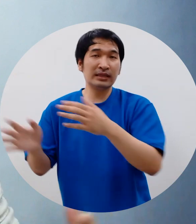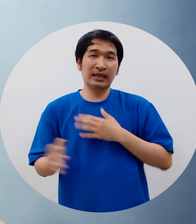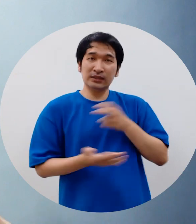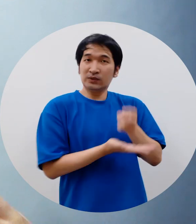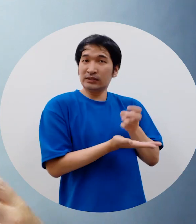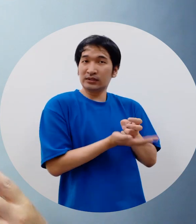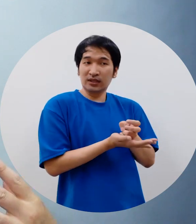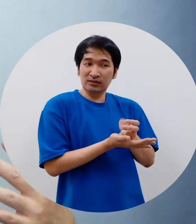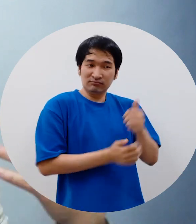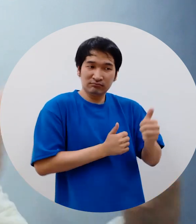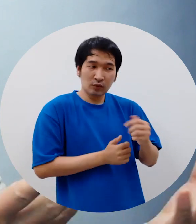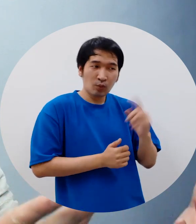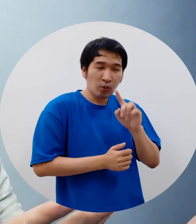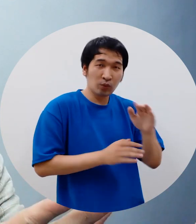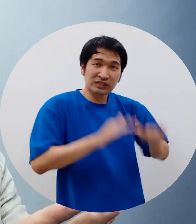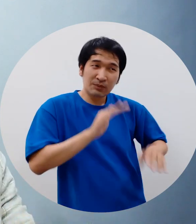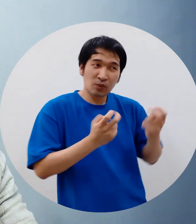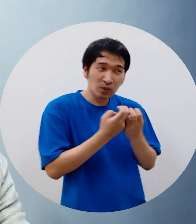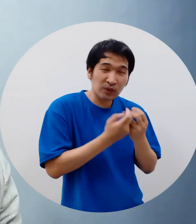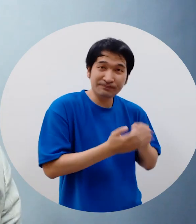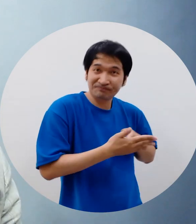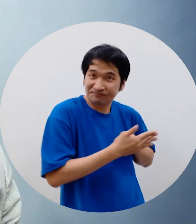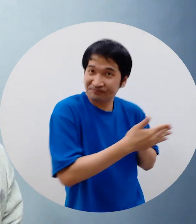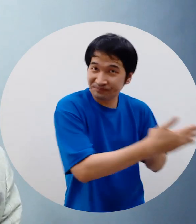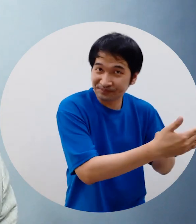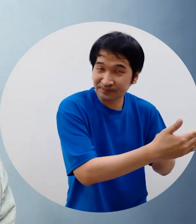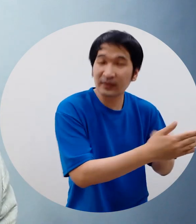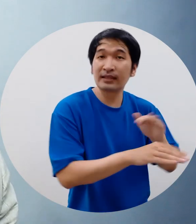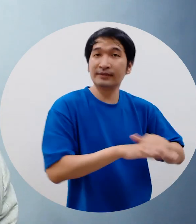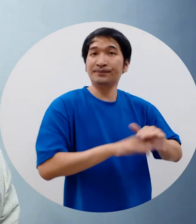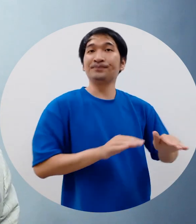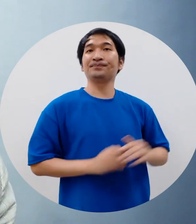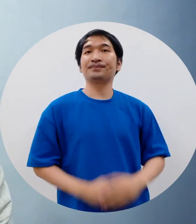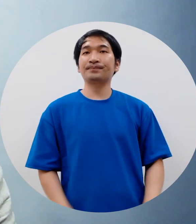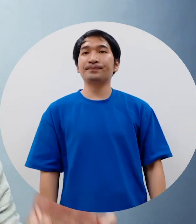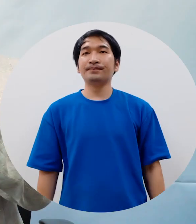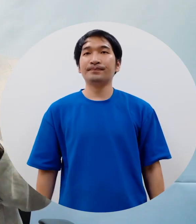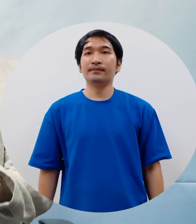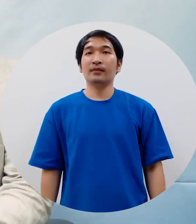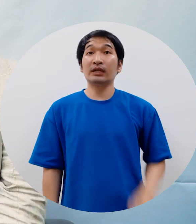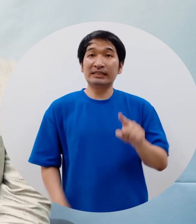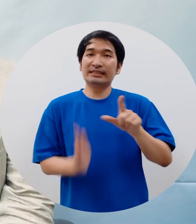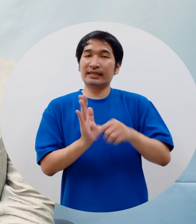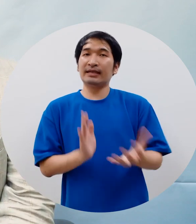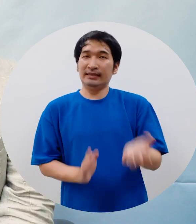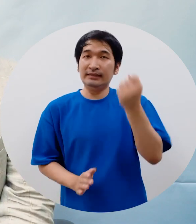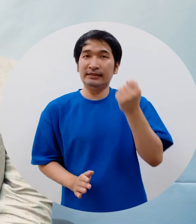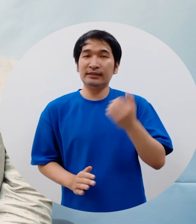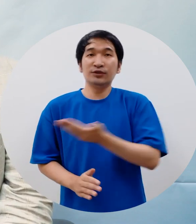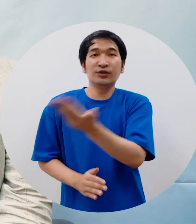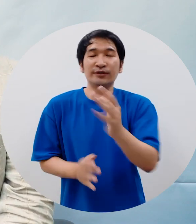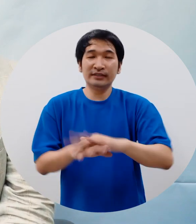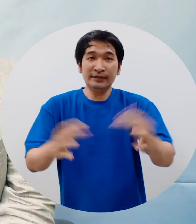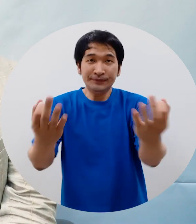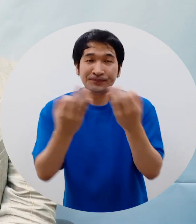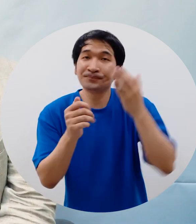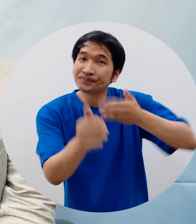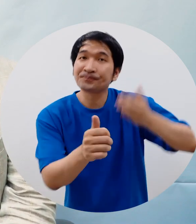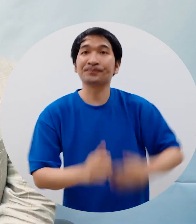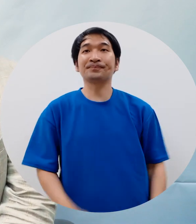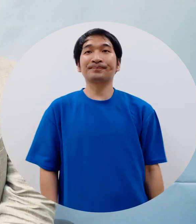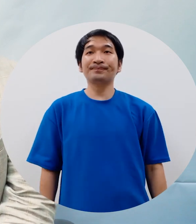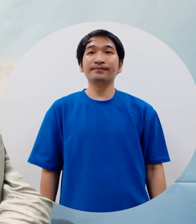차별화하고 정책으로 승부하는 차별화 전략으로 가려고 그래요. 그래서 자주 이런 시간 갖겠습니다. 여러분 많이